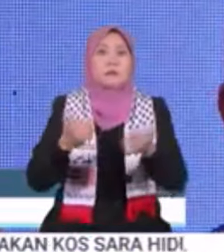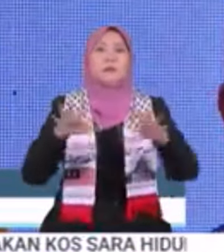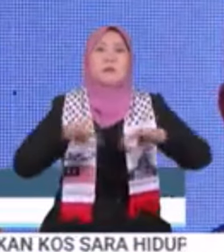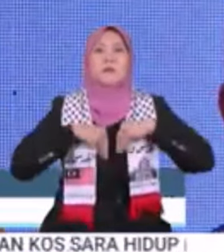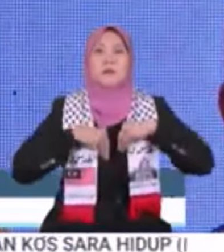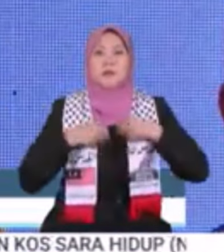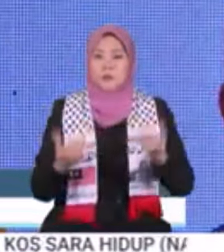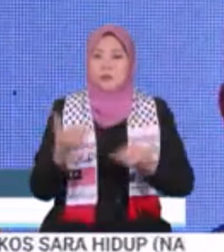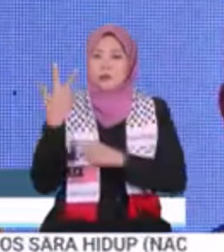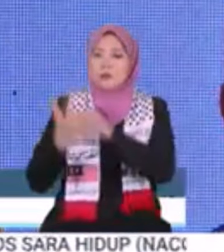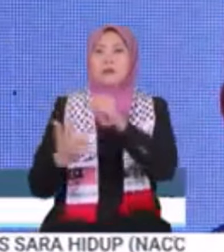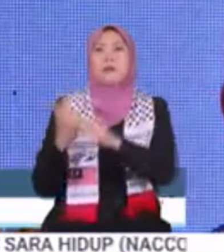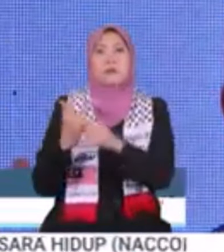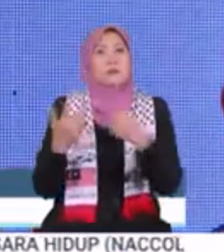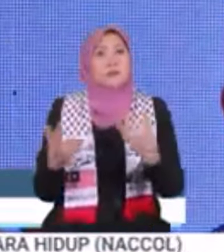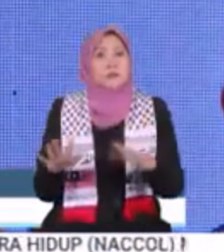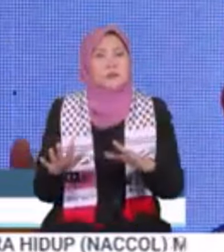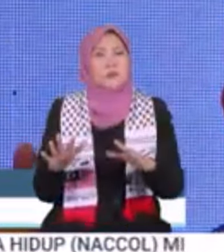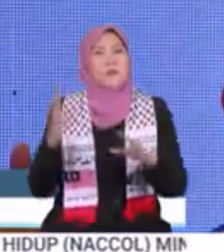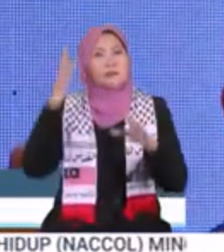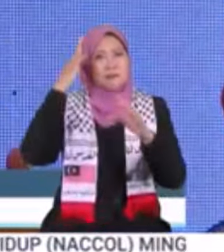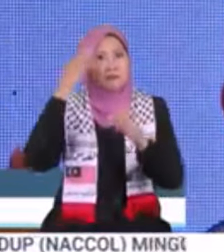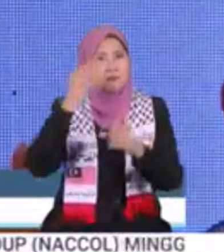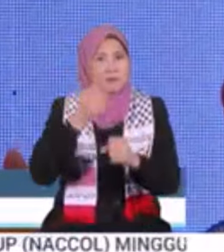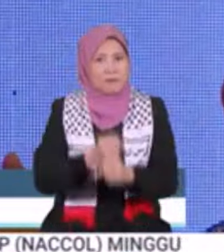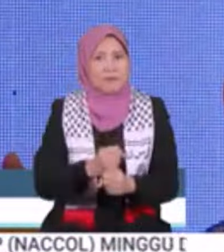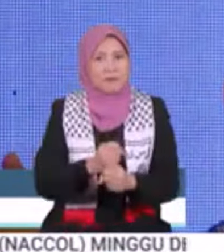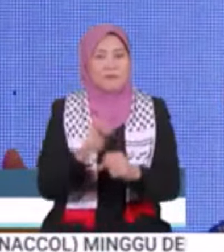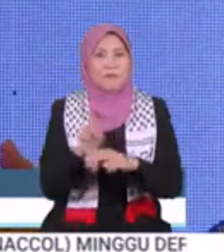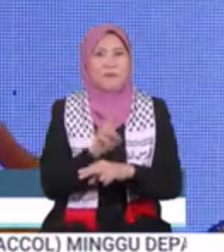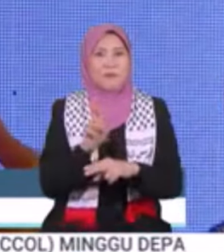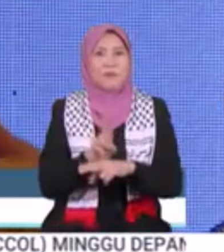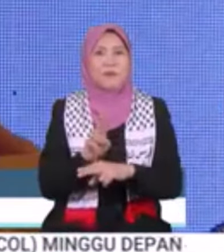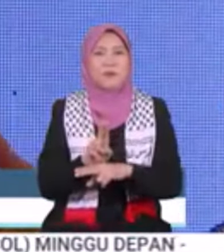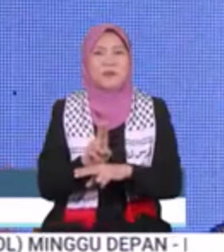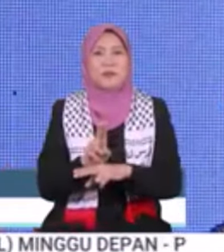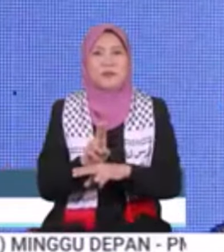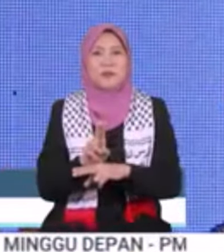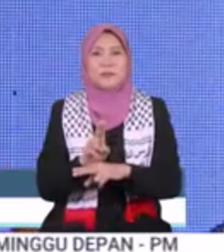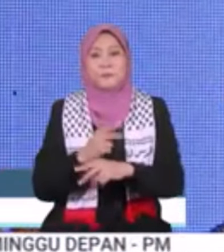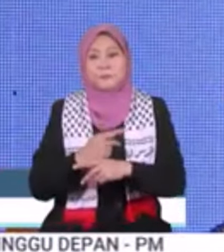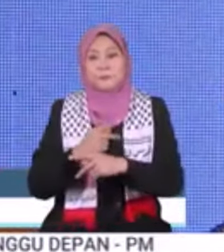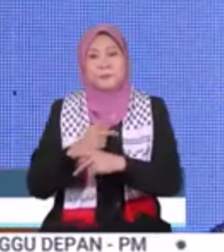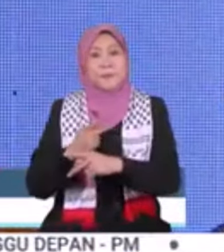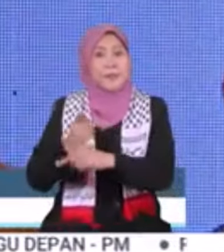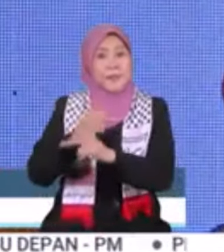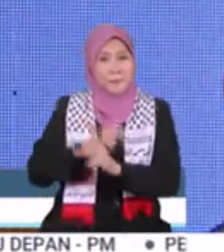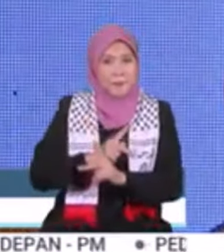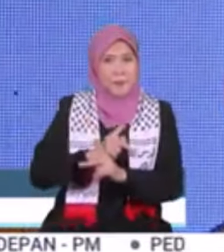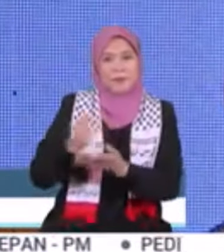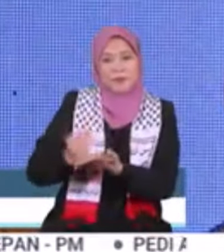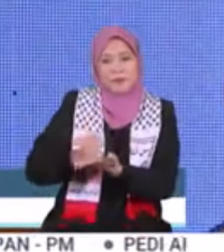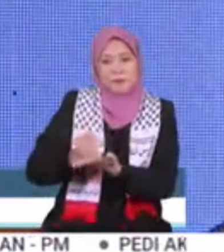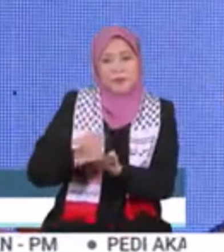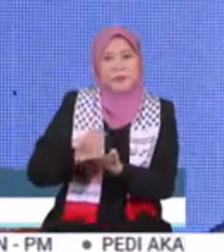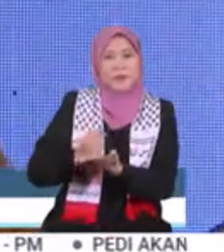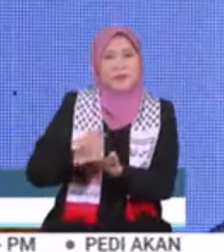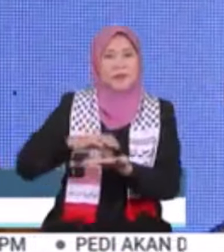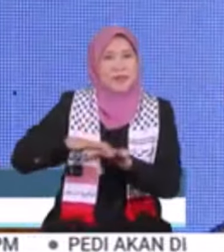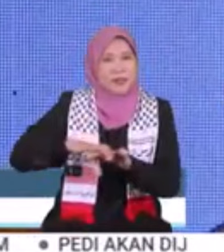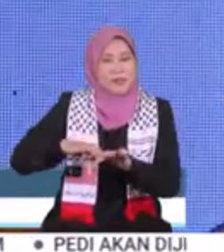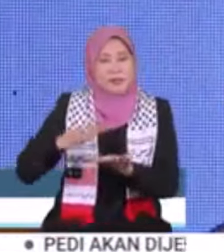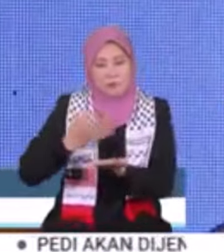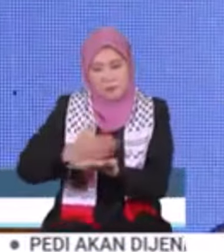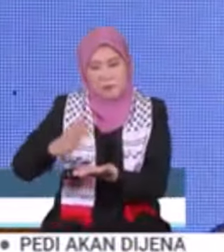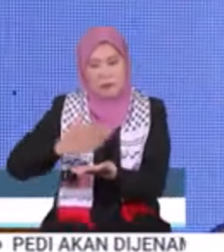masuk tahun ketiga ni maka kita Yakin bahawa penggunaan pembiayaan berlandaskan Syariah juga